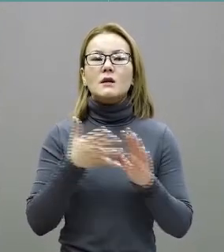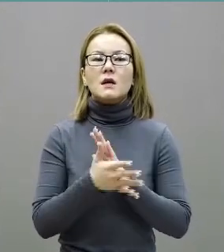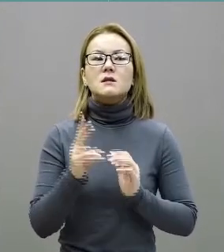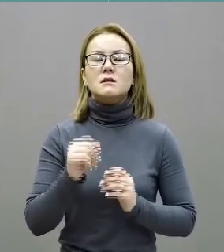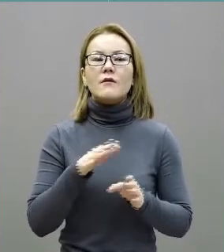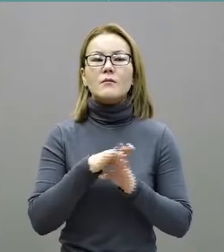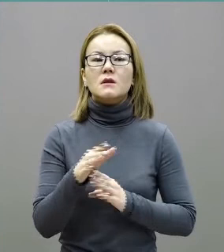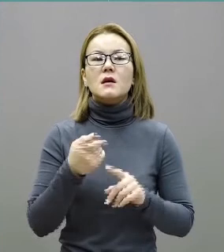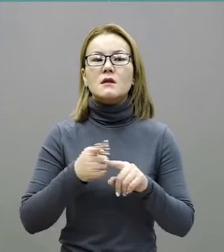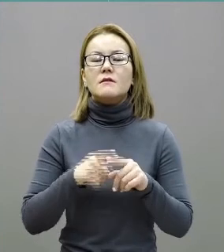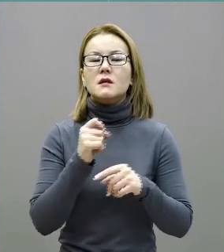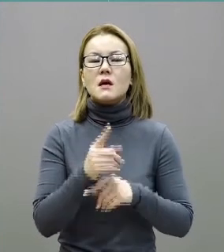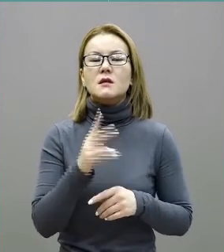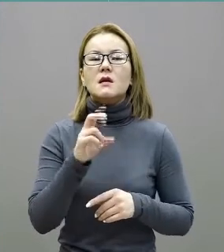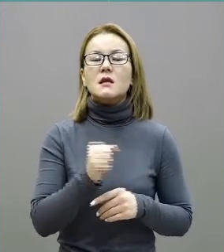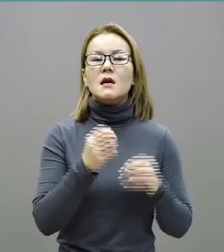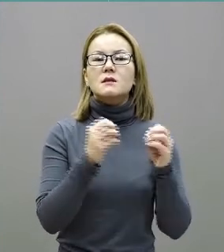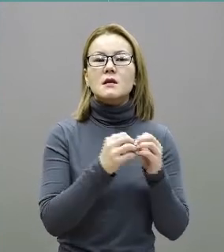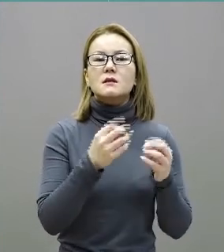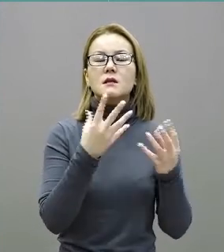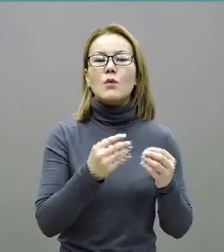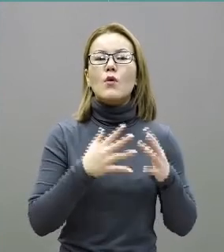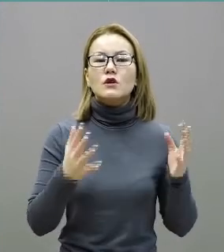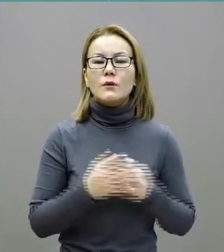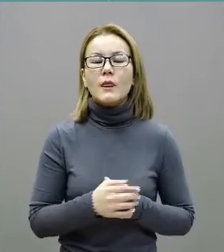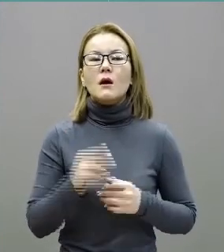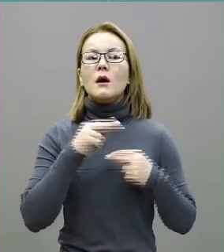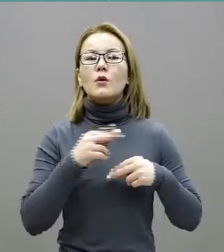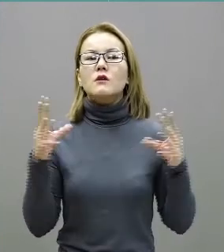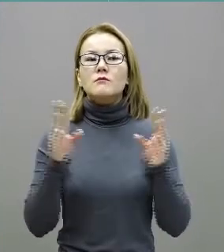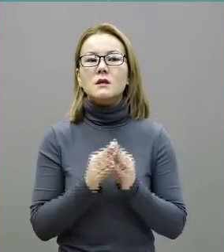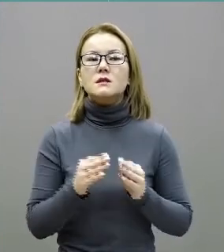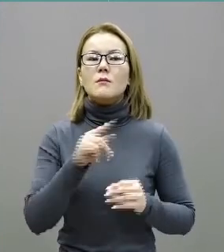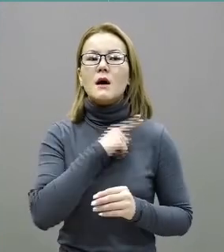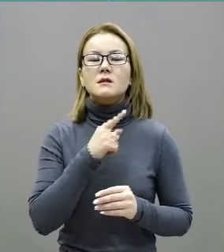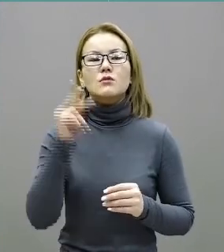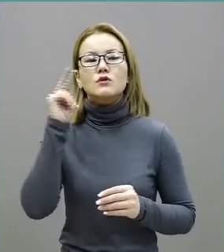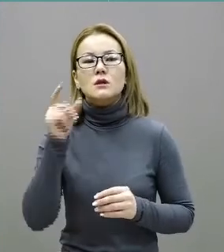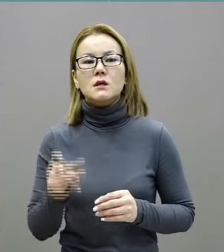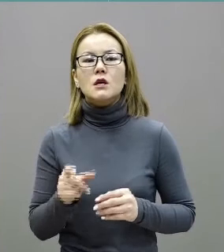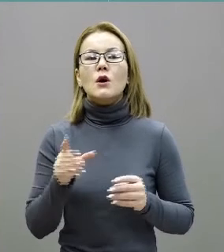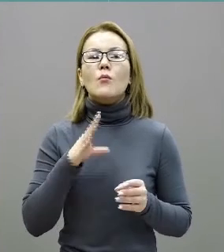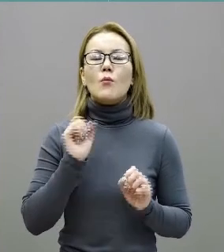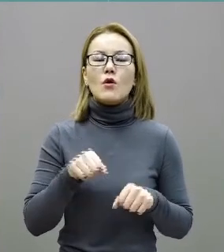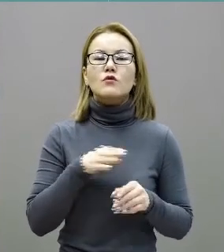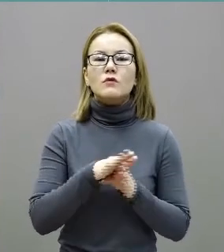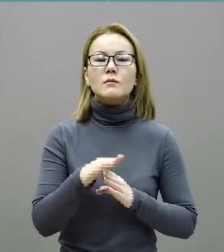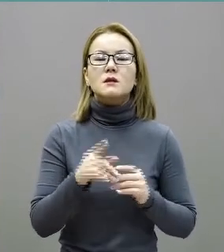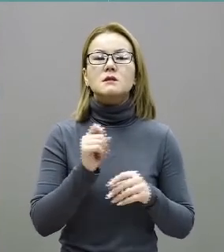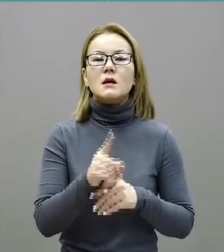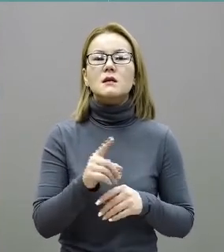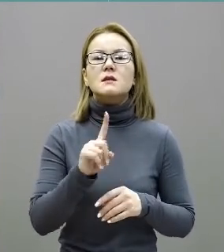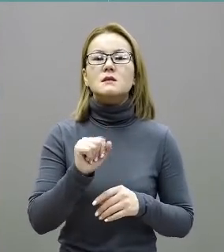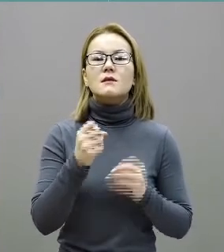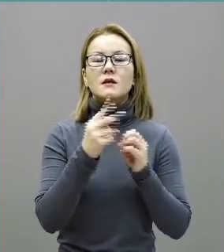потратит на выполнение этого заказа на 10 дней больше работая вместе мастер и ученик могут выполнить заказ